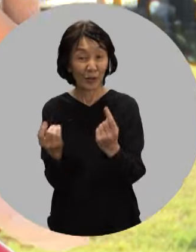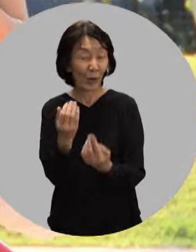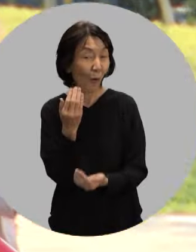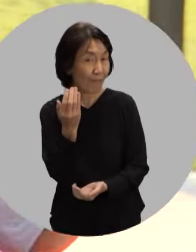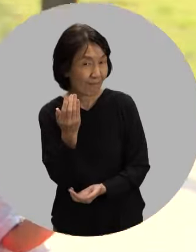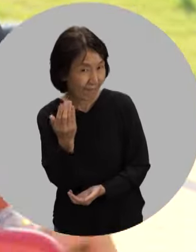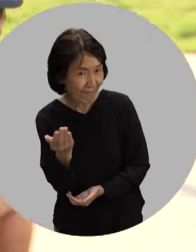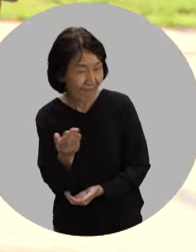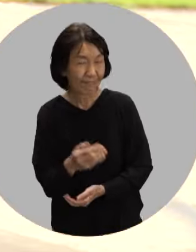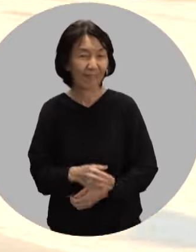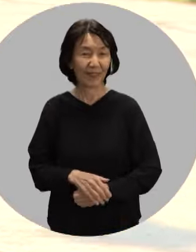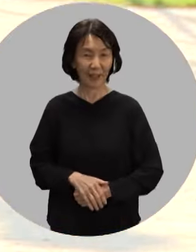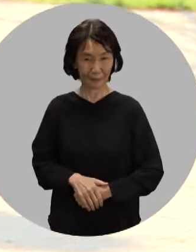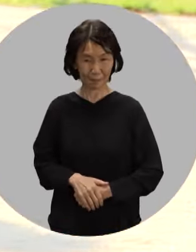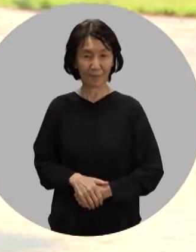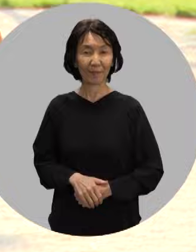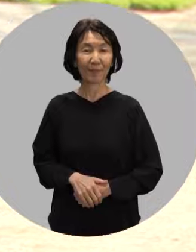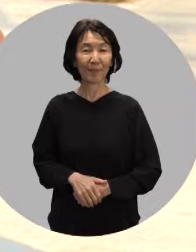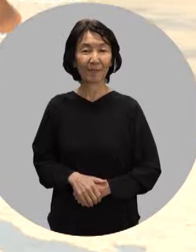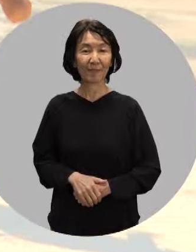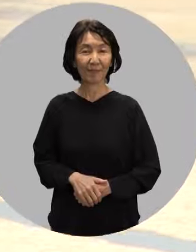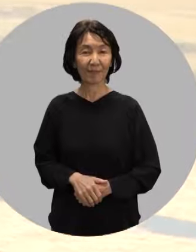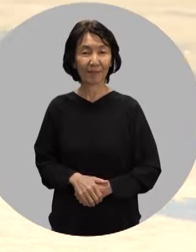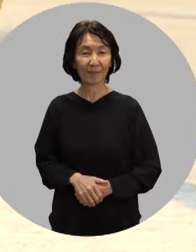利用者にお話を聞きました。